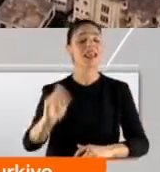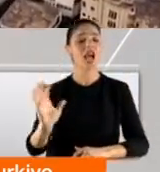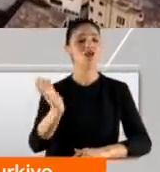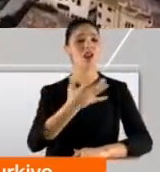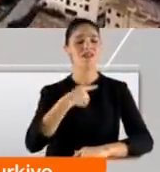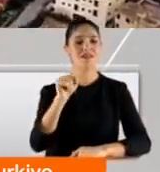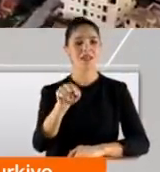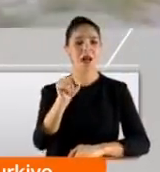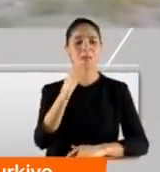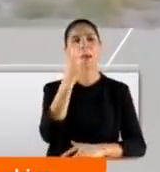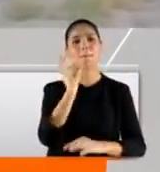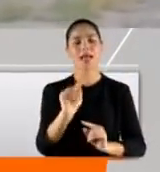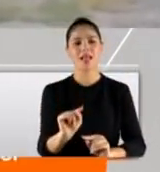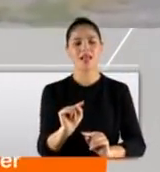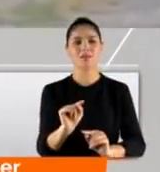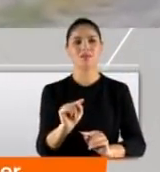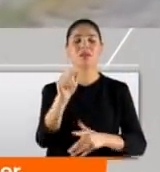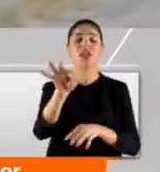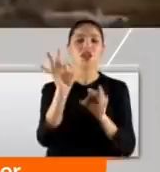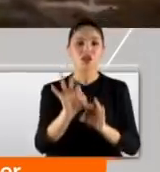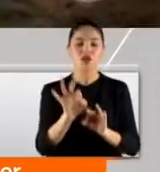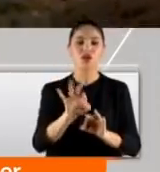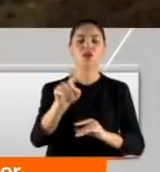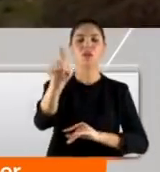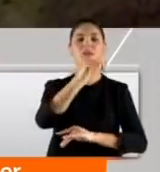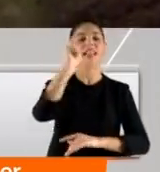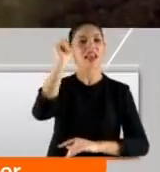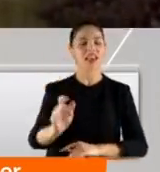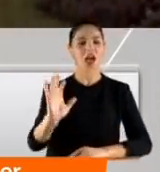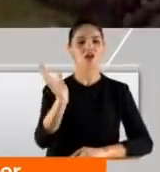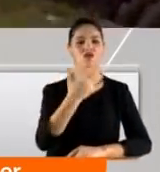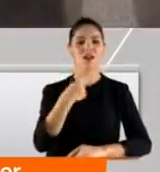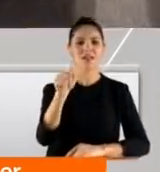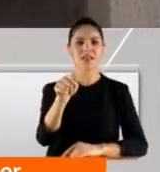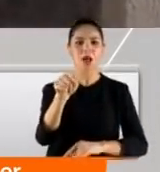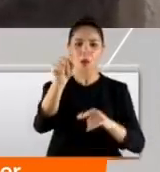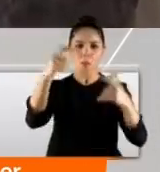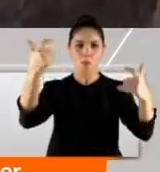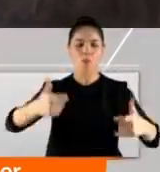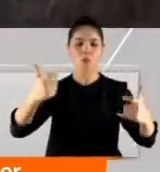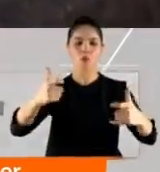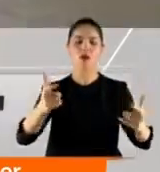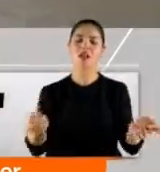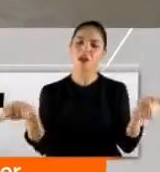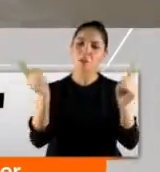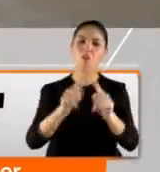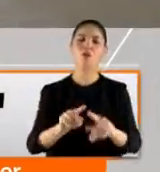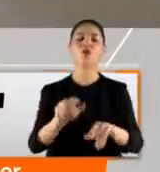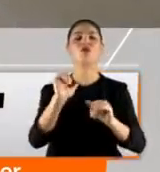aslında bellidir. Ve şimdi de gerçek sahiplerine burası kavuşacağı